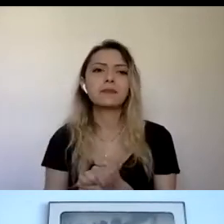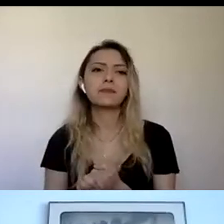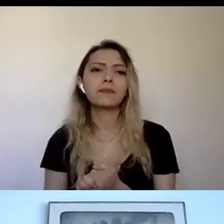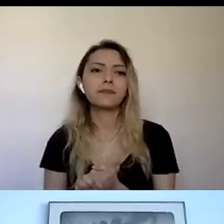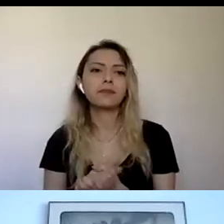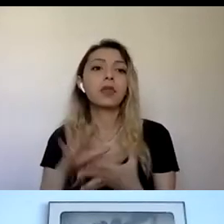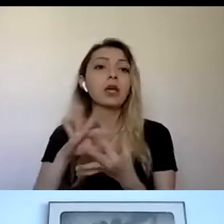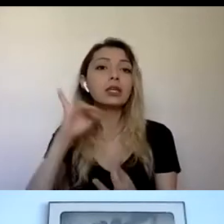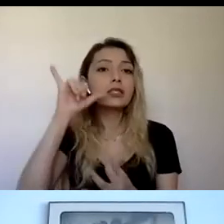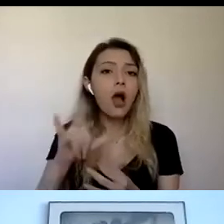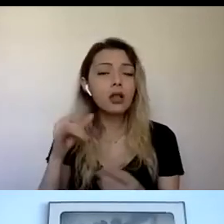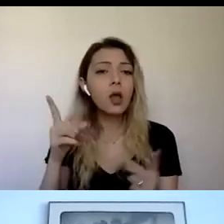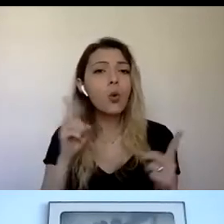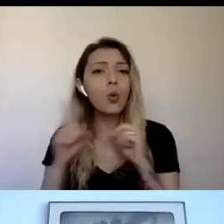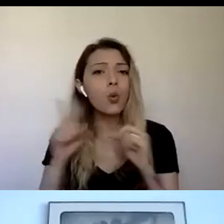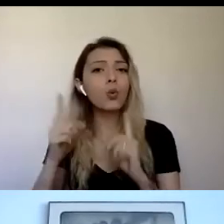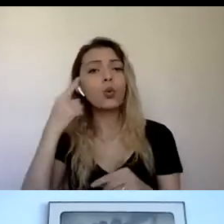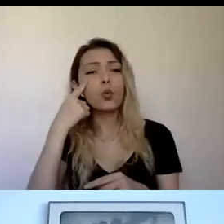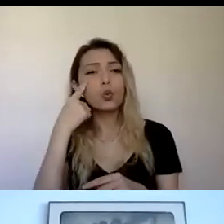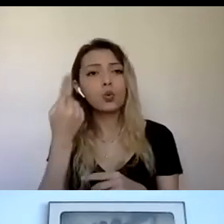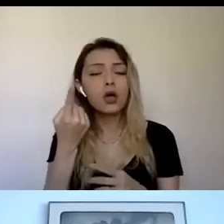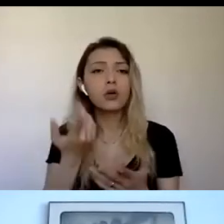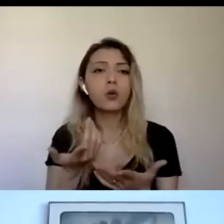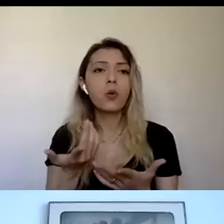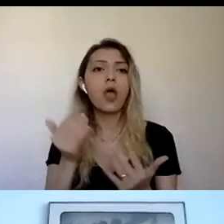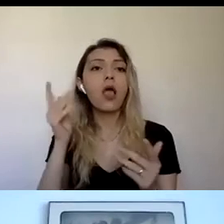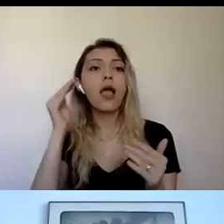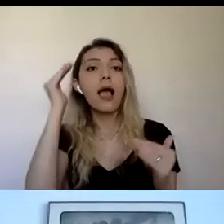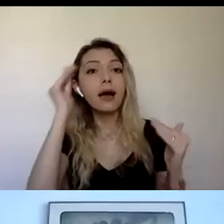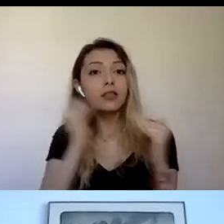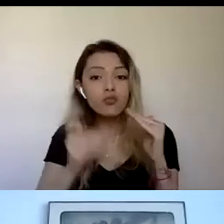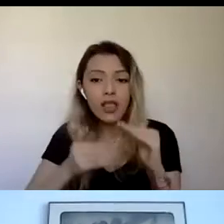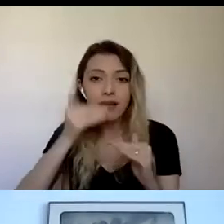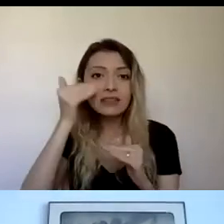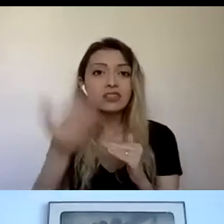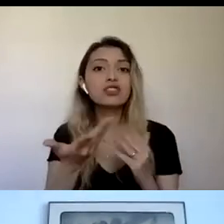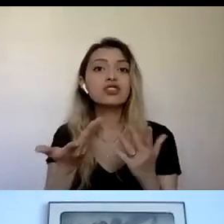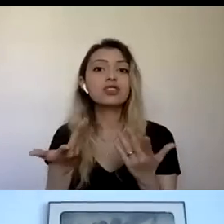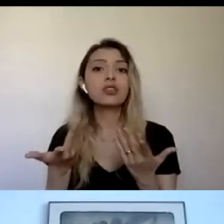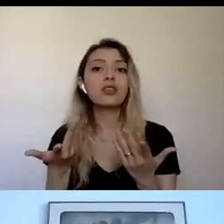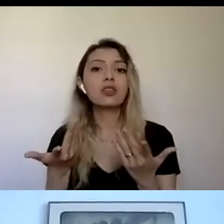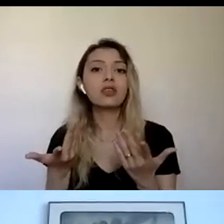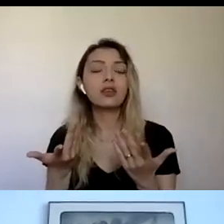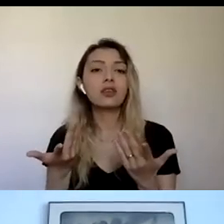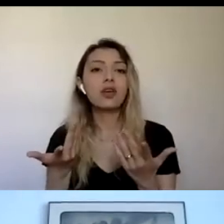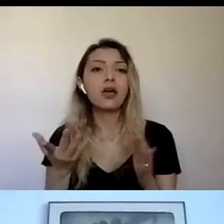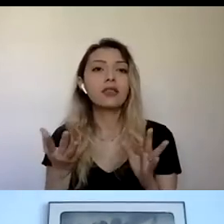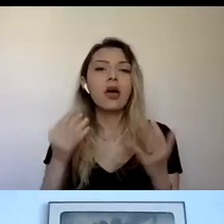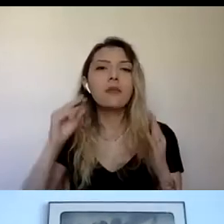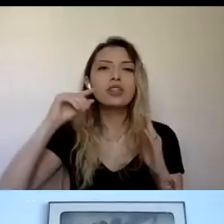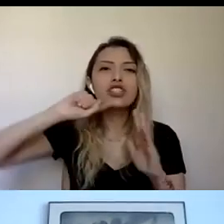hakları hukukun dışın yani anlaşmalar dışındaki diğer bu anlaşmaların içeriğini